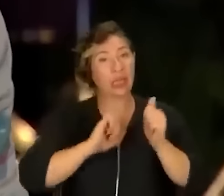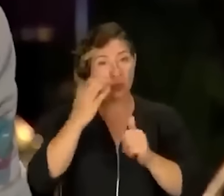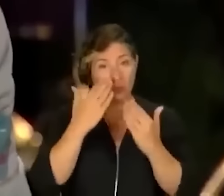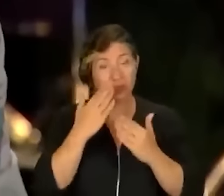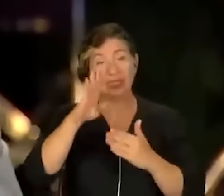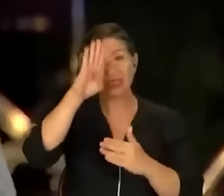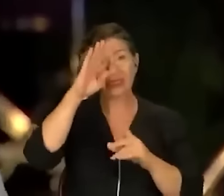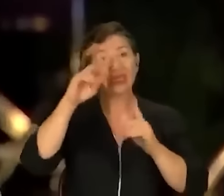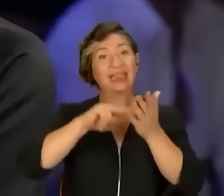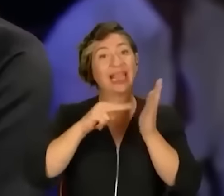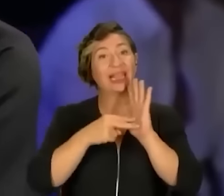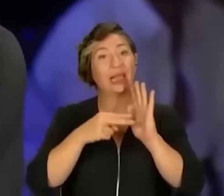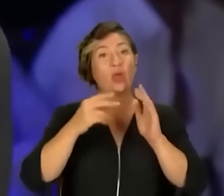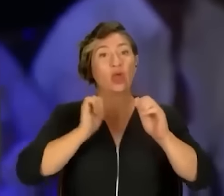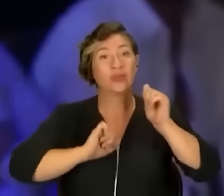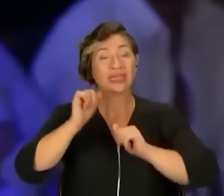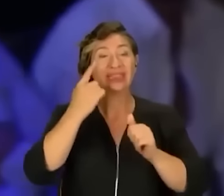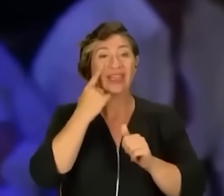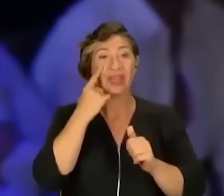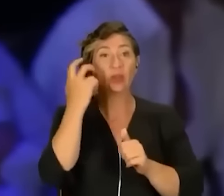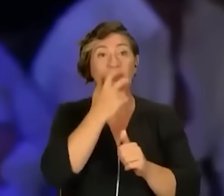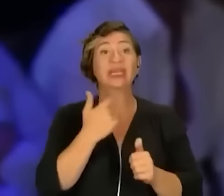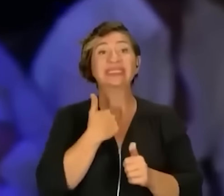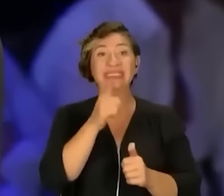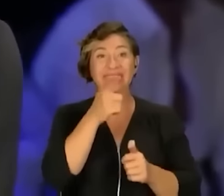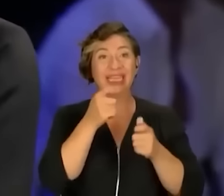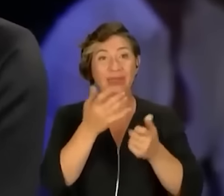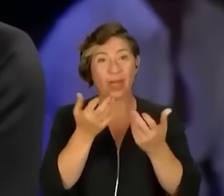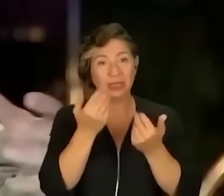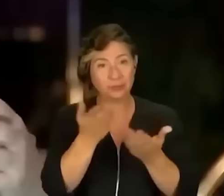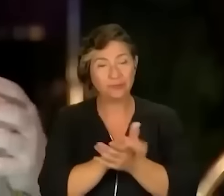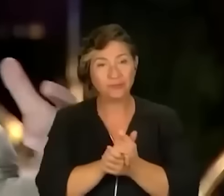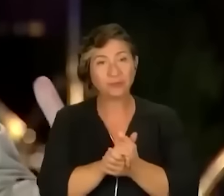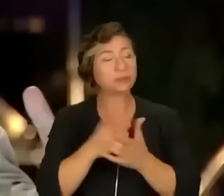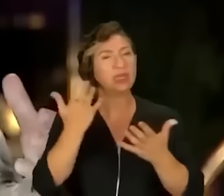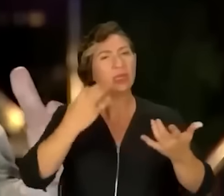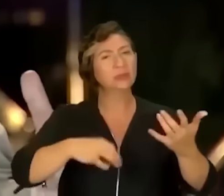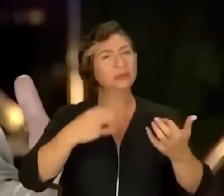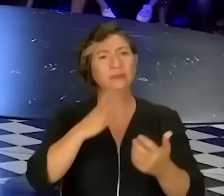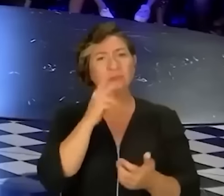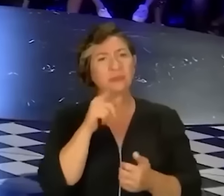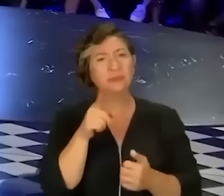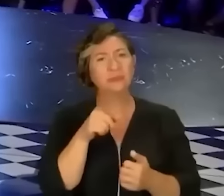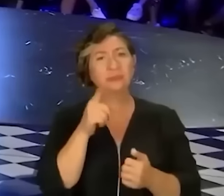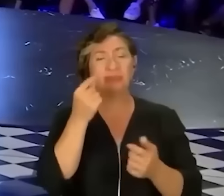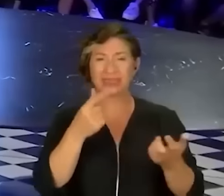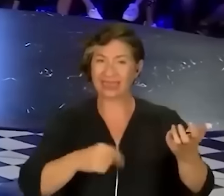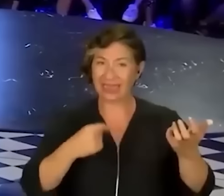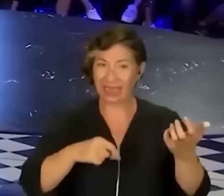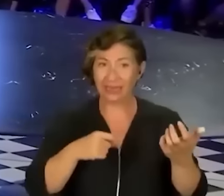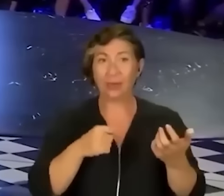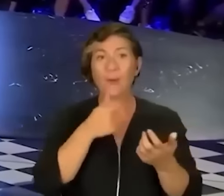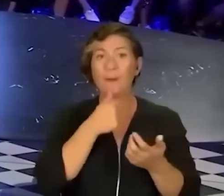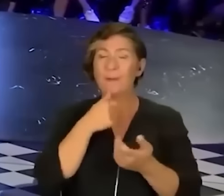Hangi konservatuvar? İstanbul Teknik Üniversitesi. Çok güzel bir konservatuvar. Ses eğitimi. Hangi klasik enstrümanları müziği çalıyorsunuz? Biraz gitar